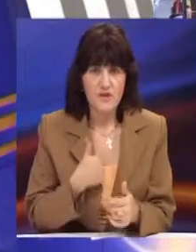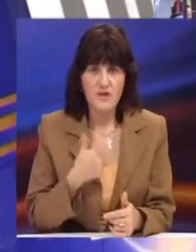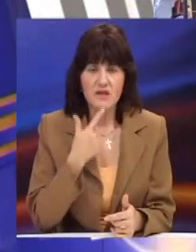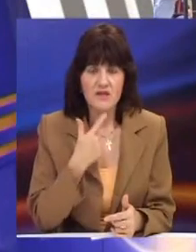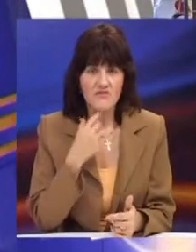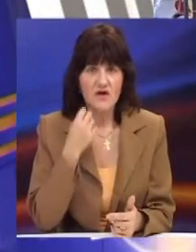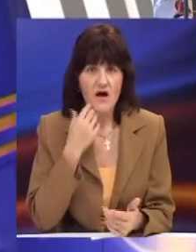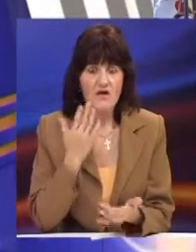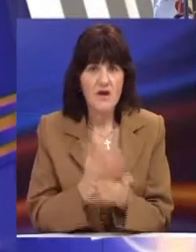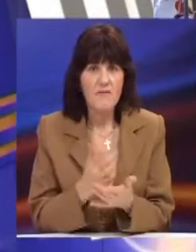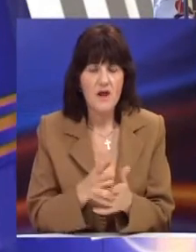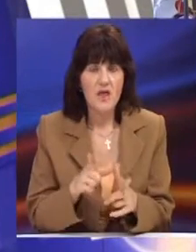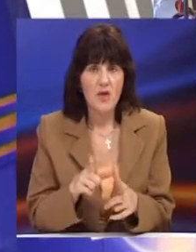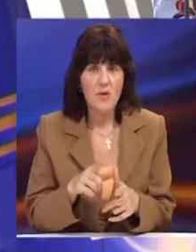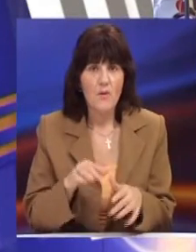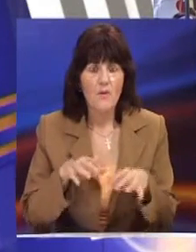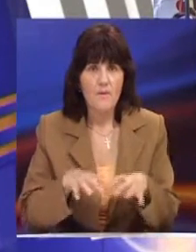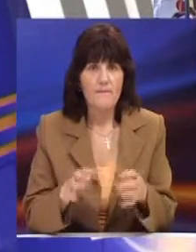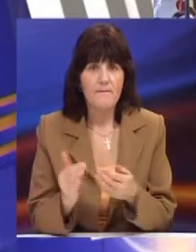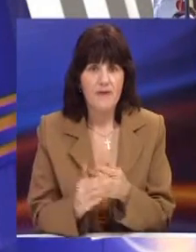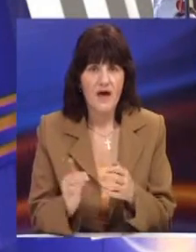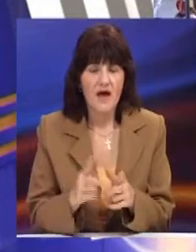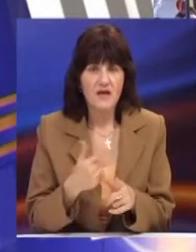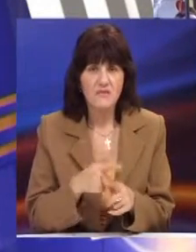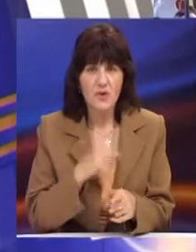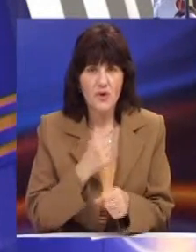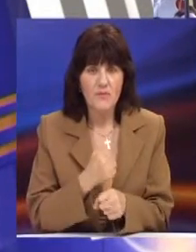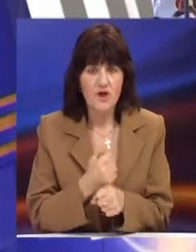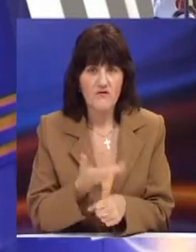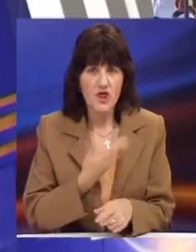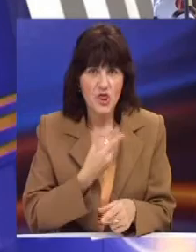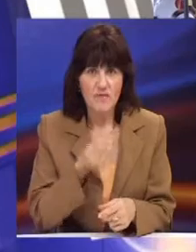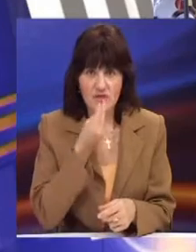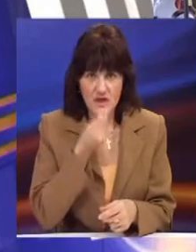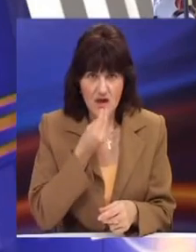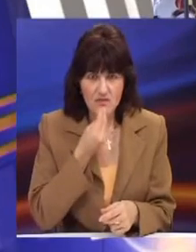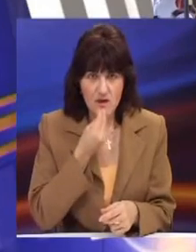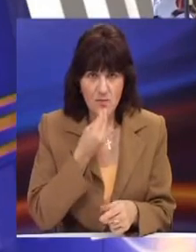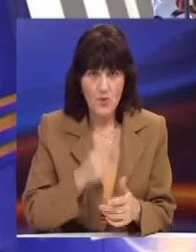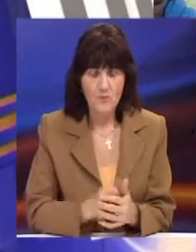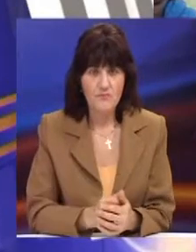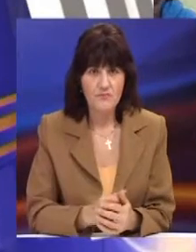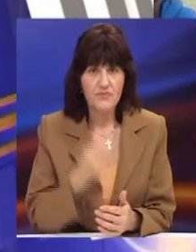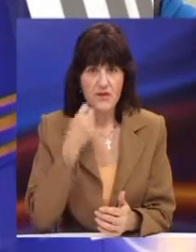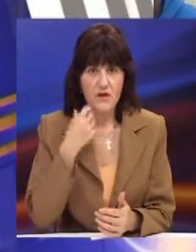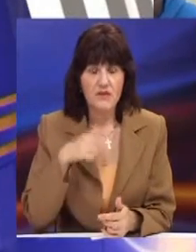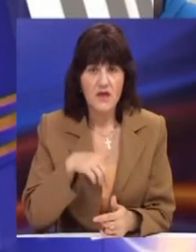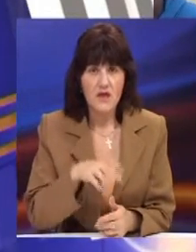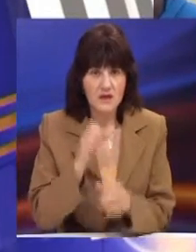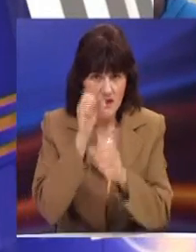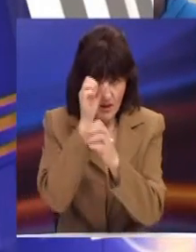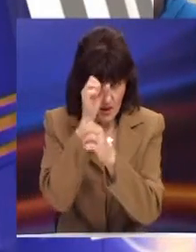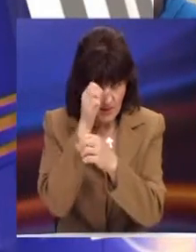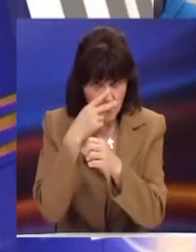se dopalo kad smo bili u pekari. Zašto? Zato što smo i dobili nešto da jedemo. Kad smo išli da gledamo